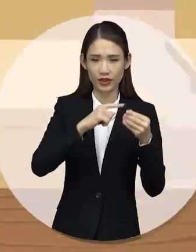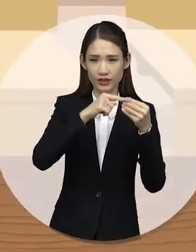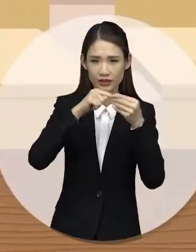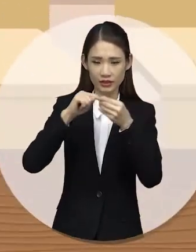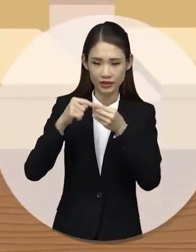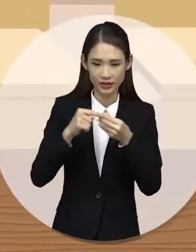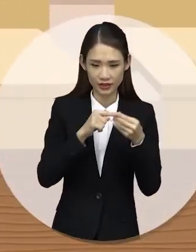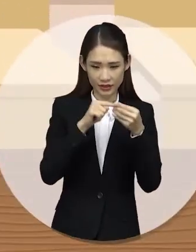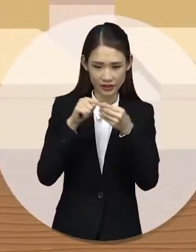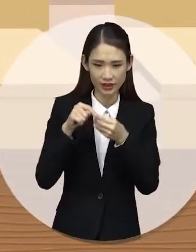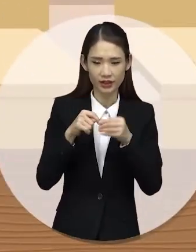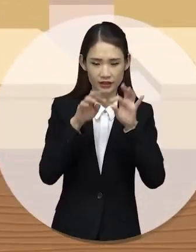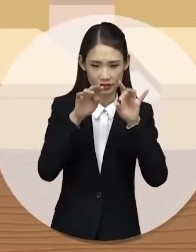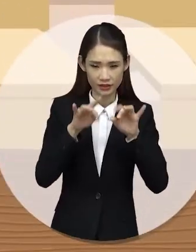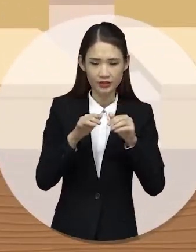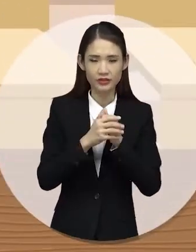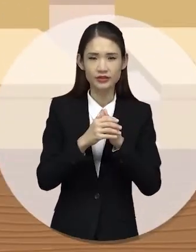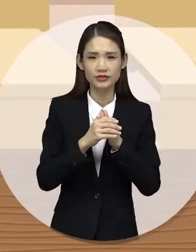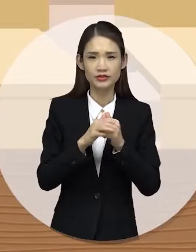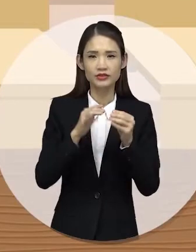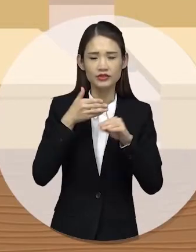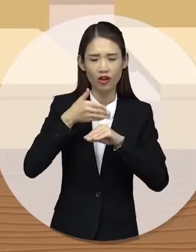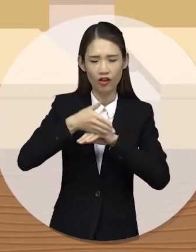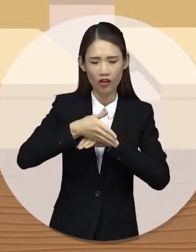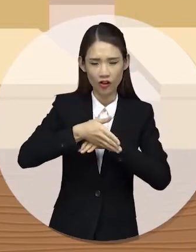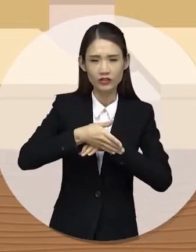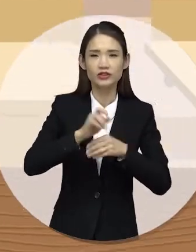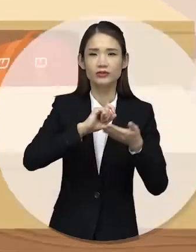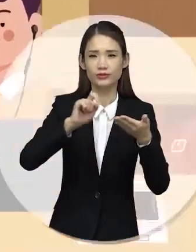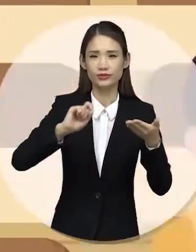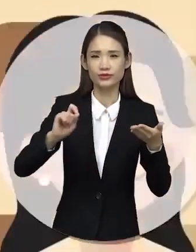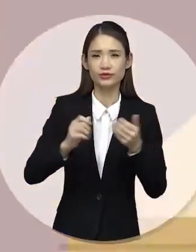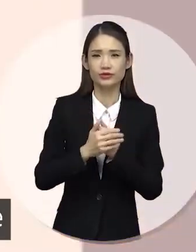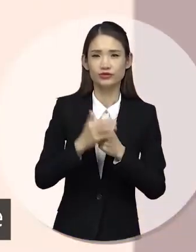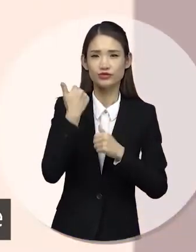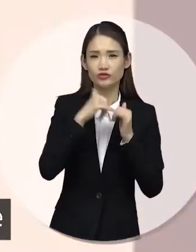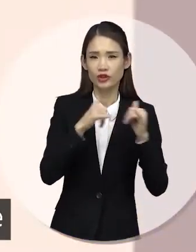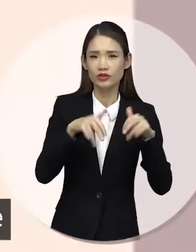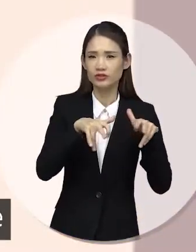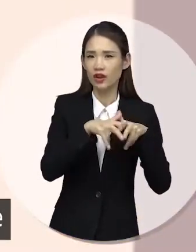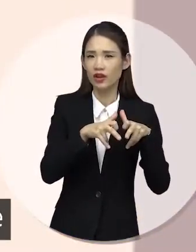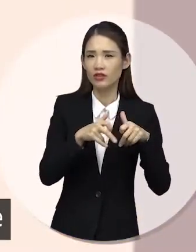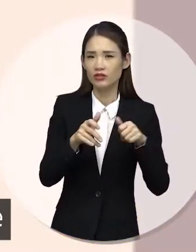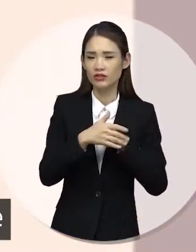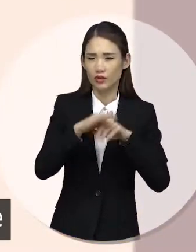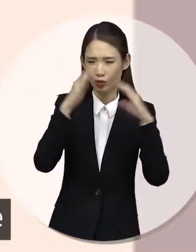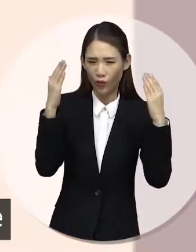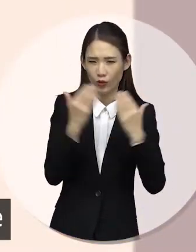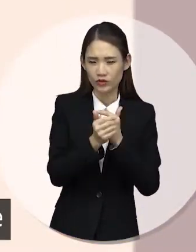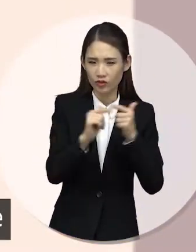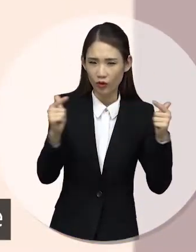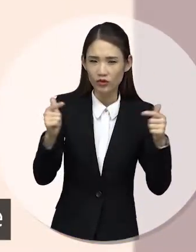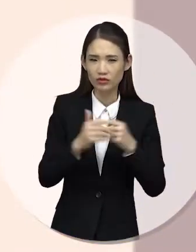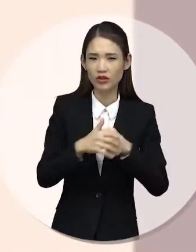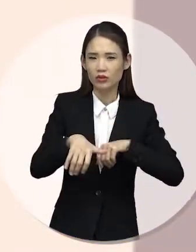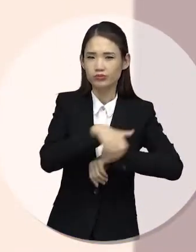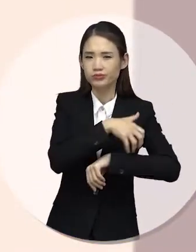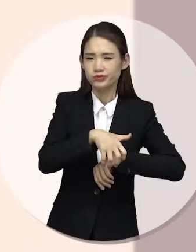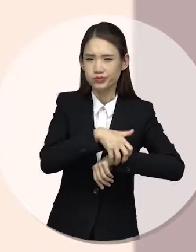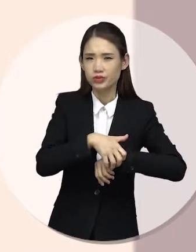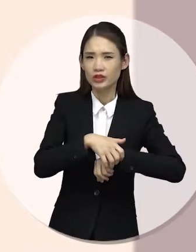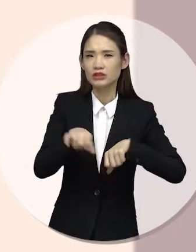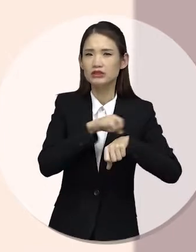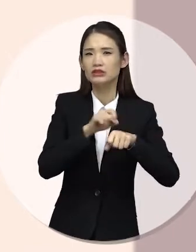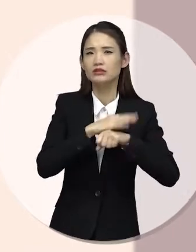질문을 한 글자 한 글자 읽어가면서 천천히 문제를 풀어봅니다. 누군가는 장애인에게 제공되는 모든 것들이